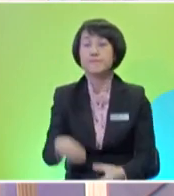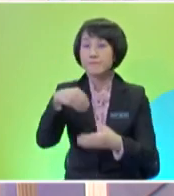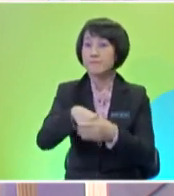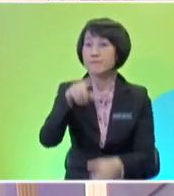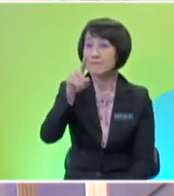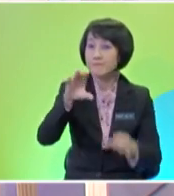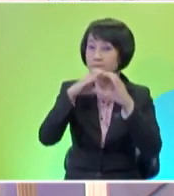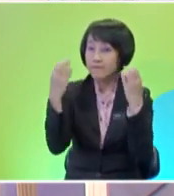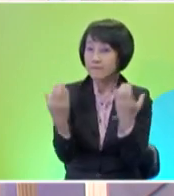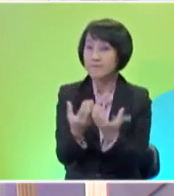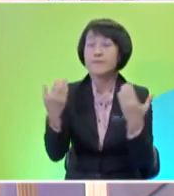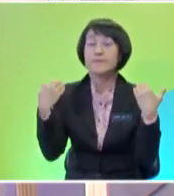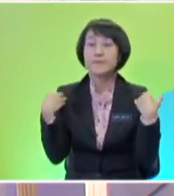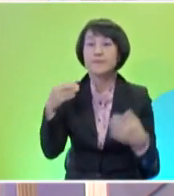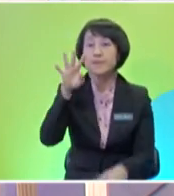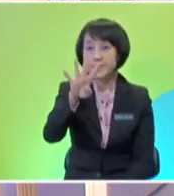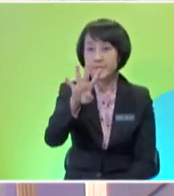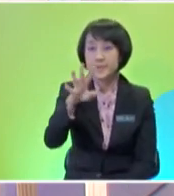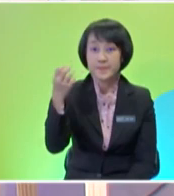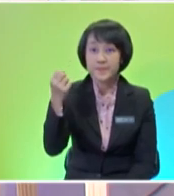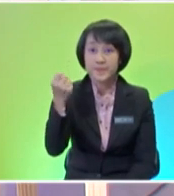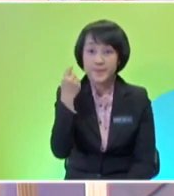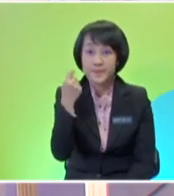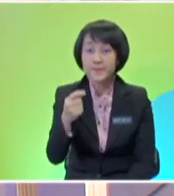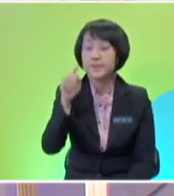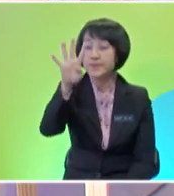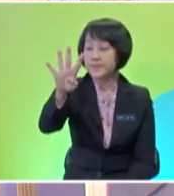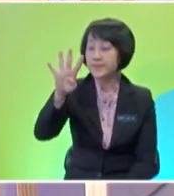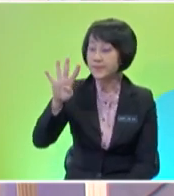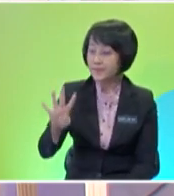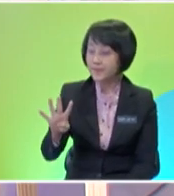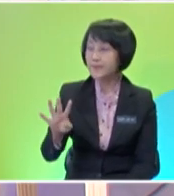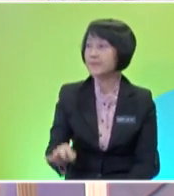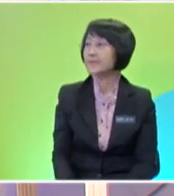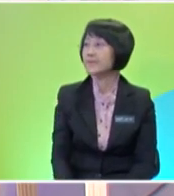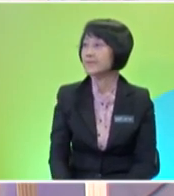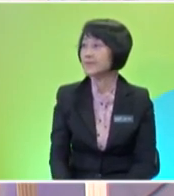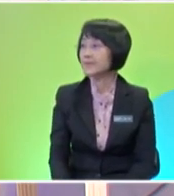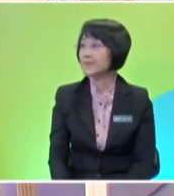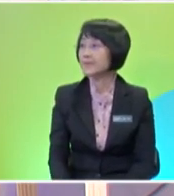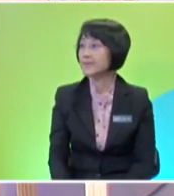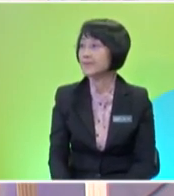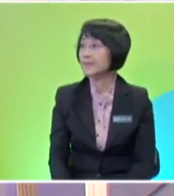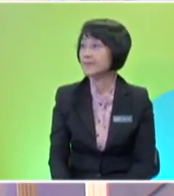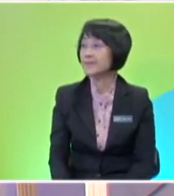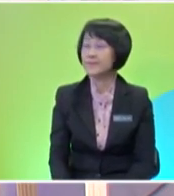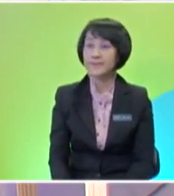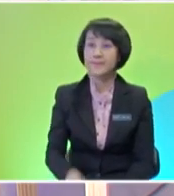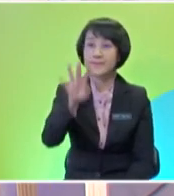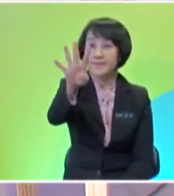tuh ada empat susu kan satu dua tiga empat satu